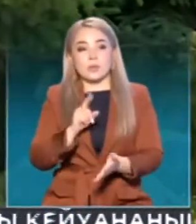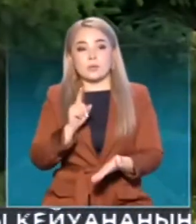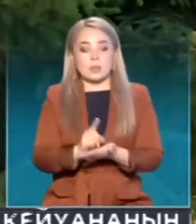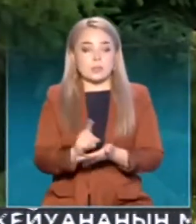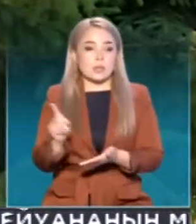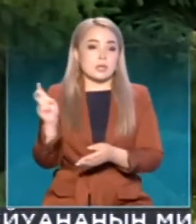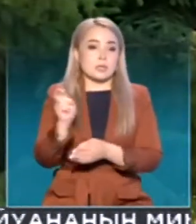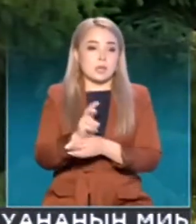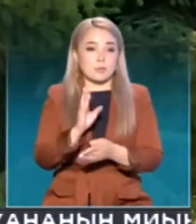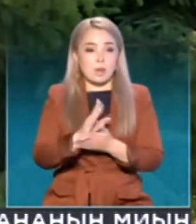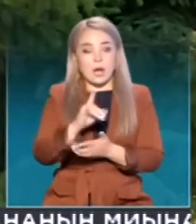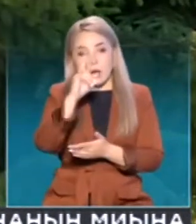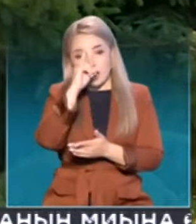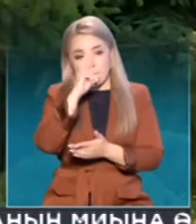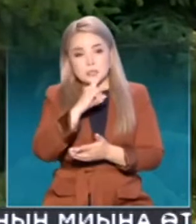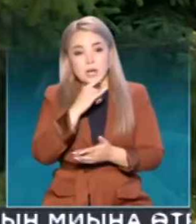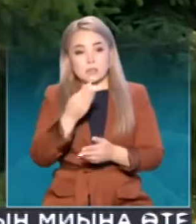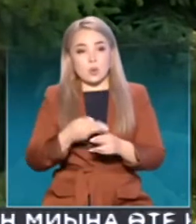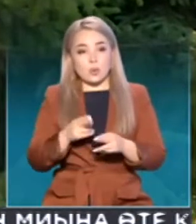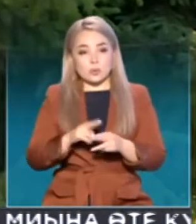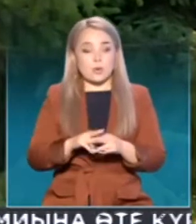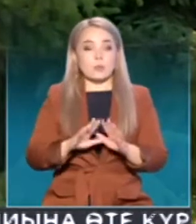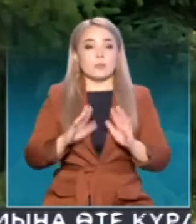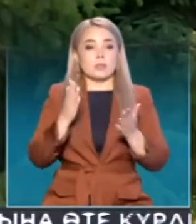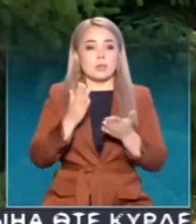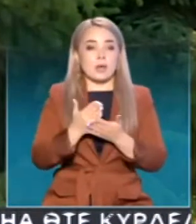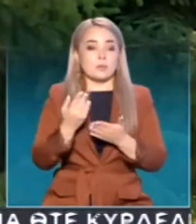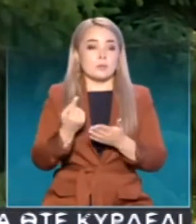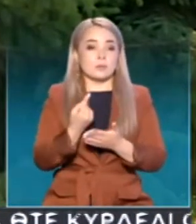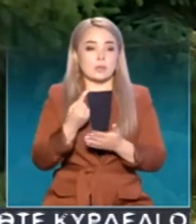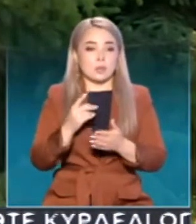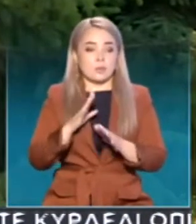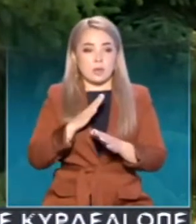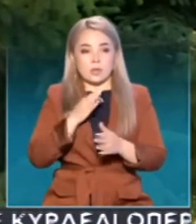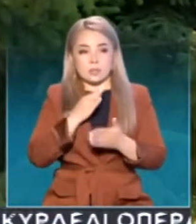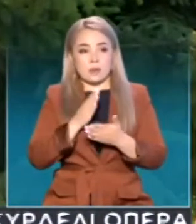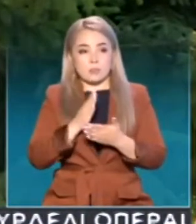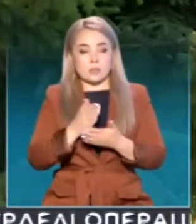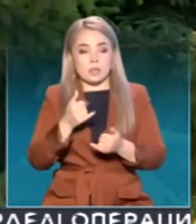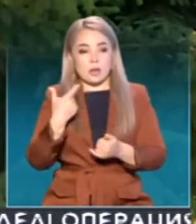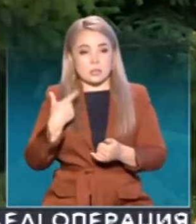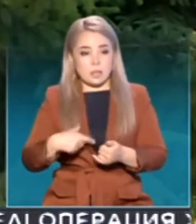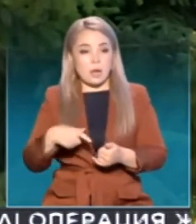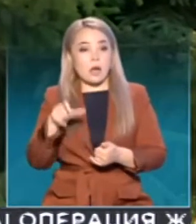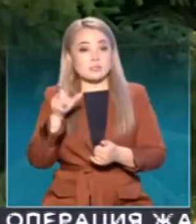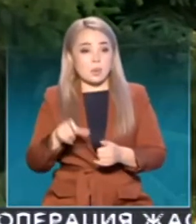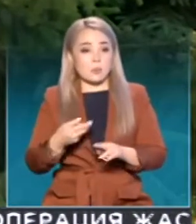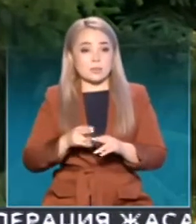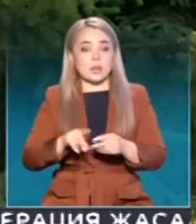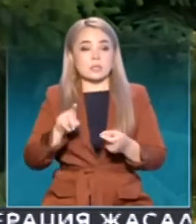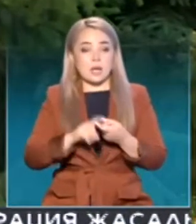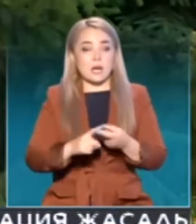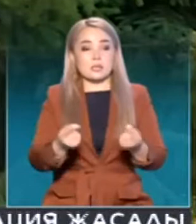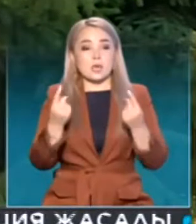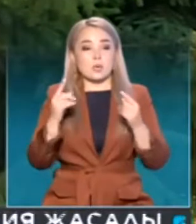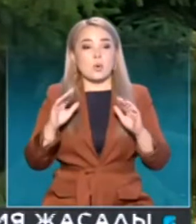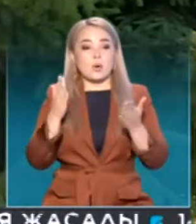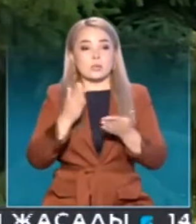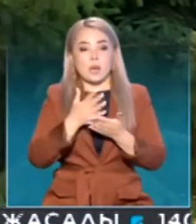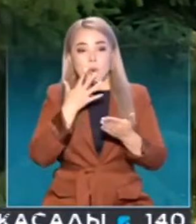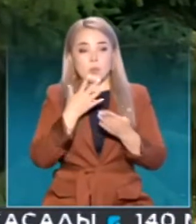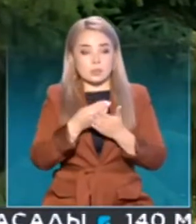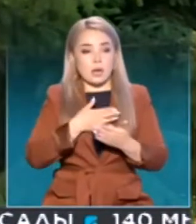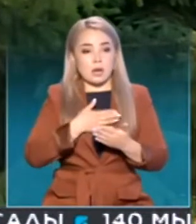барам. Өйткені бұл Қазақстандағы елеулі оқиғалардың бірі. Мен Қазақстан Республикасының азаматы ретінде осындай ірі оқиғаға